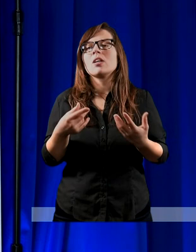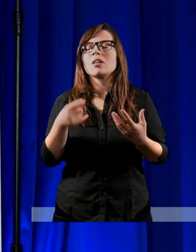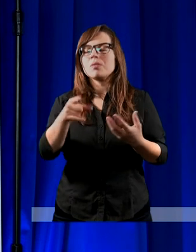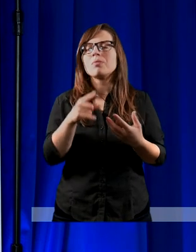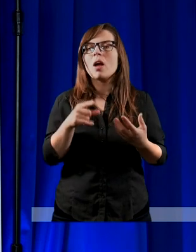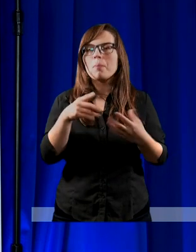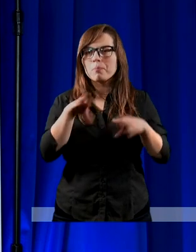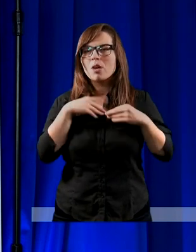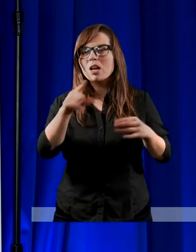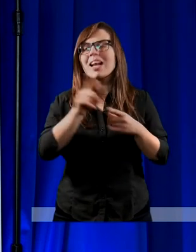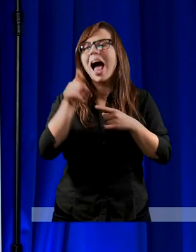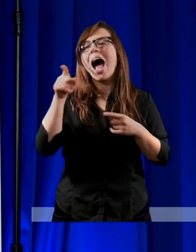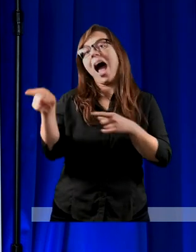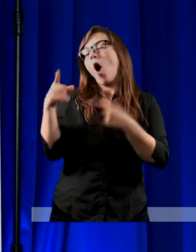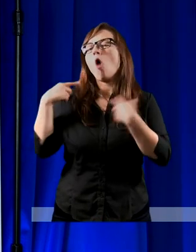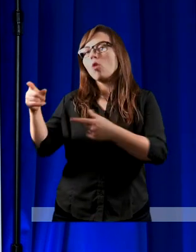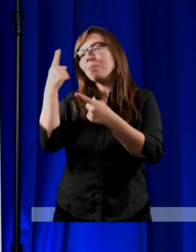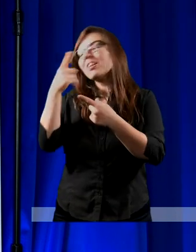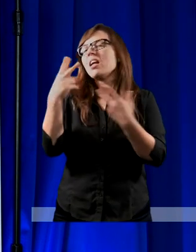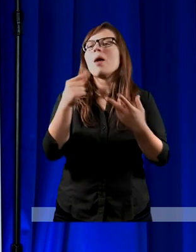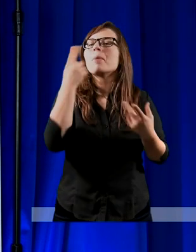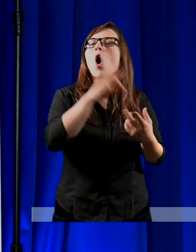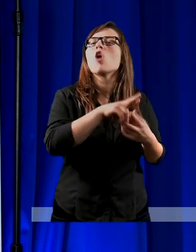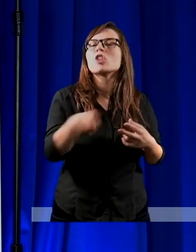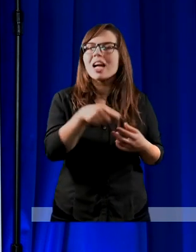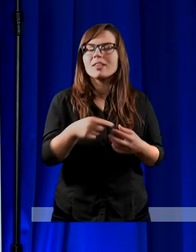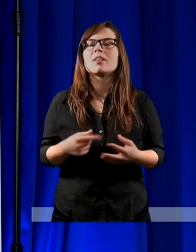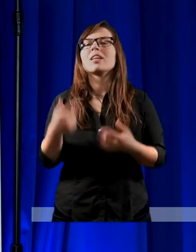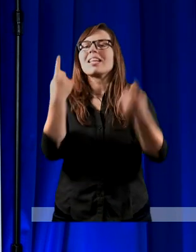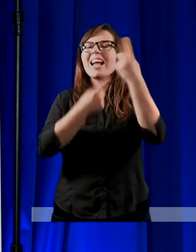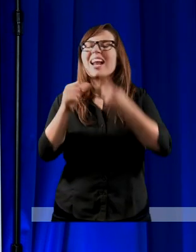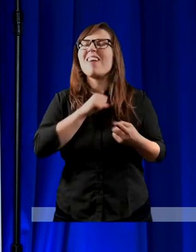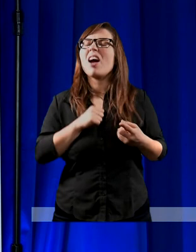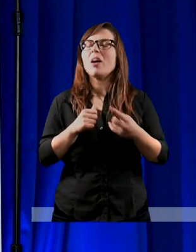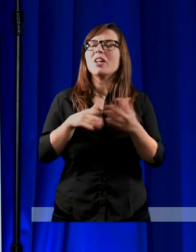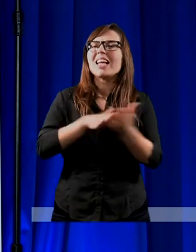z niekorzyścią najzwyczajniej w świecie dla tej osoby. I następnie zacząłem się zastanawiać,